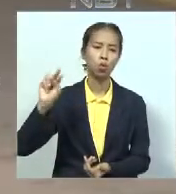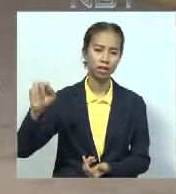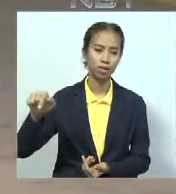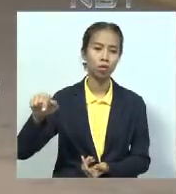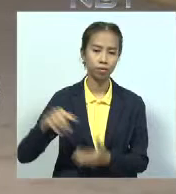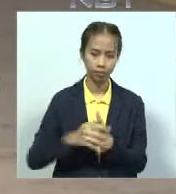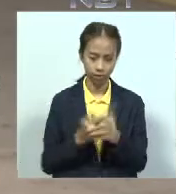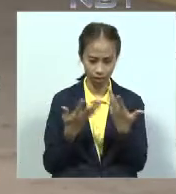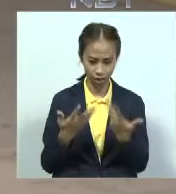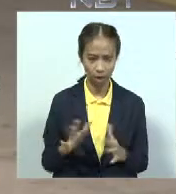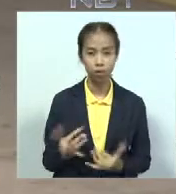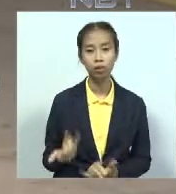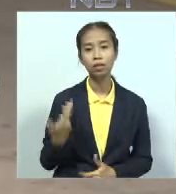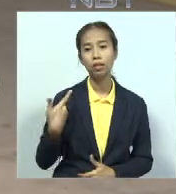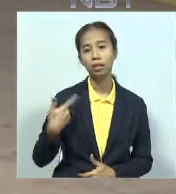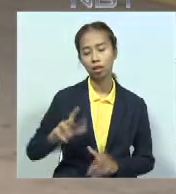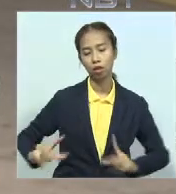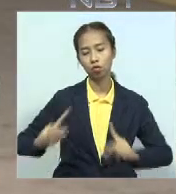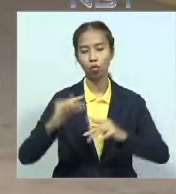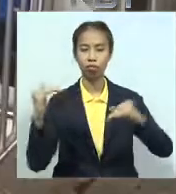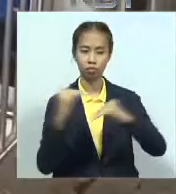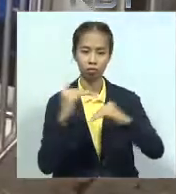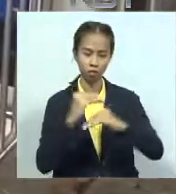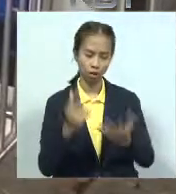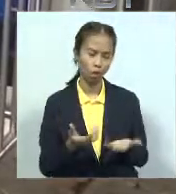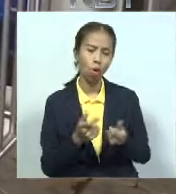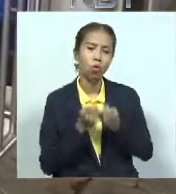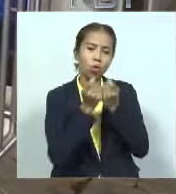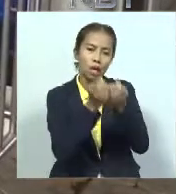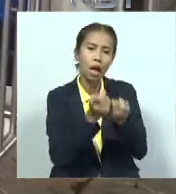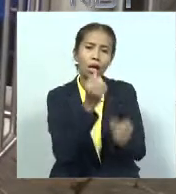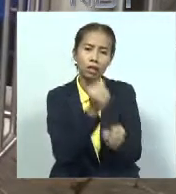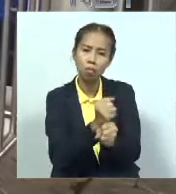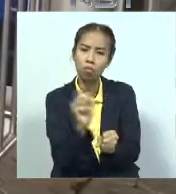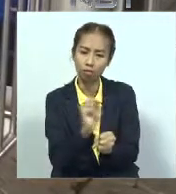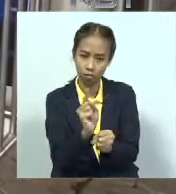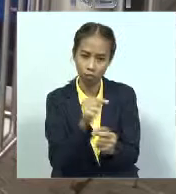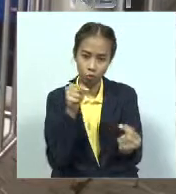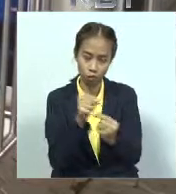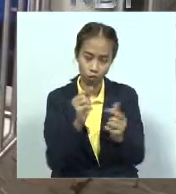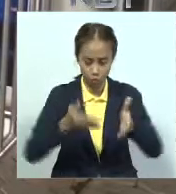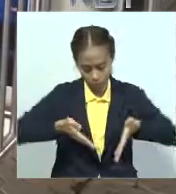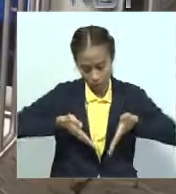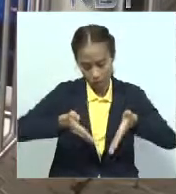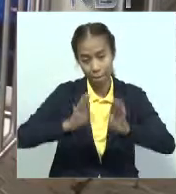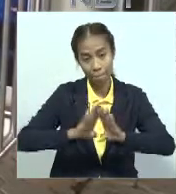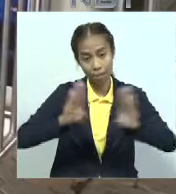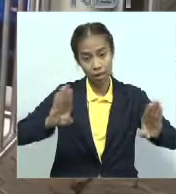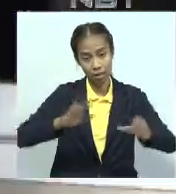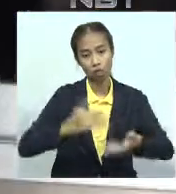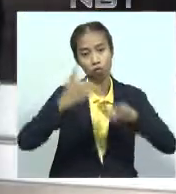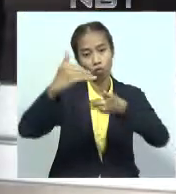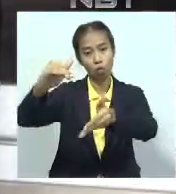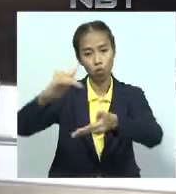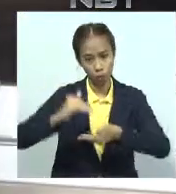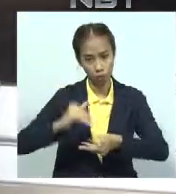ที่กระทรวงคมนาคมนะคะขออนุมัติจัดทำและลงนามร่างบันทึกความเข้าใจว่าด้วยการเปิดเส้นทางการขนส่งระหว่างประเทศ